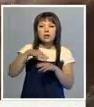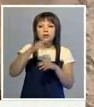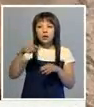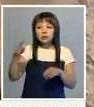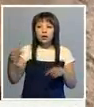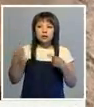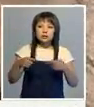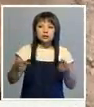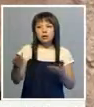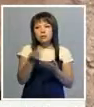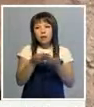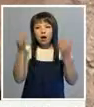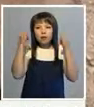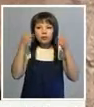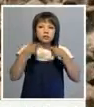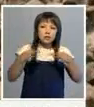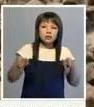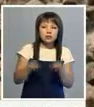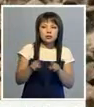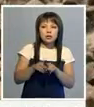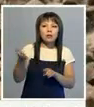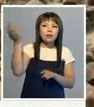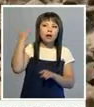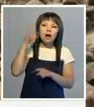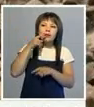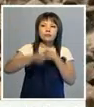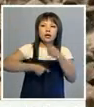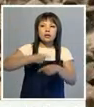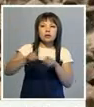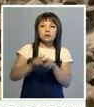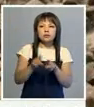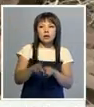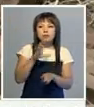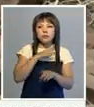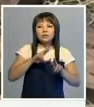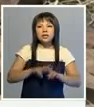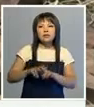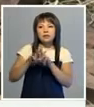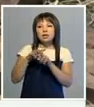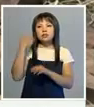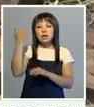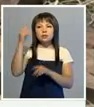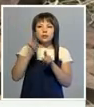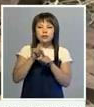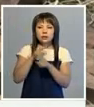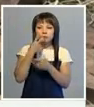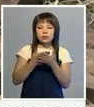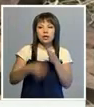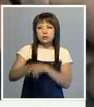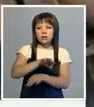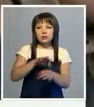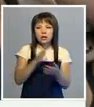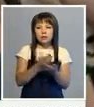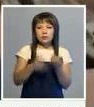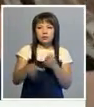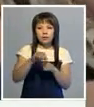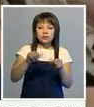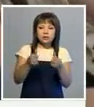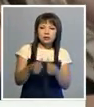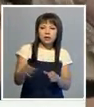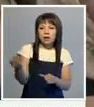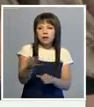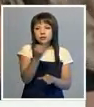бейнеленген. Мамандар бұл суреттер жергілікті тайпалардың әдет-ғұрпының немесе жұлдызды аспанның картасы болуы мүмкін дейді. Жәдігерлерге қарап